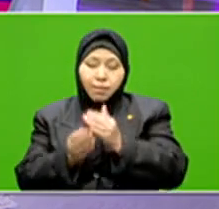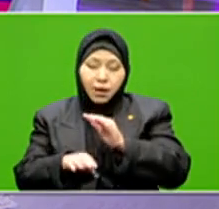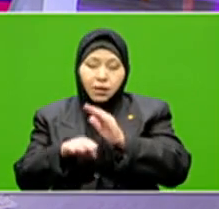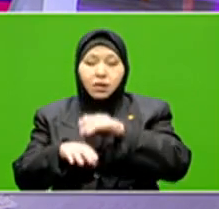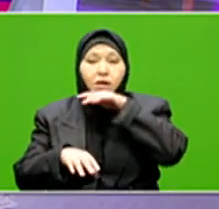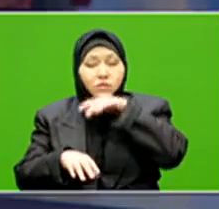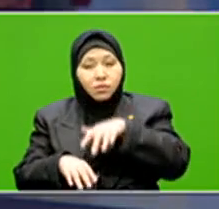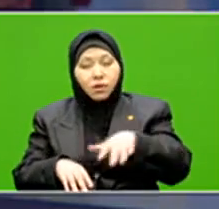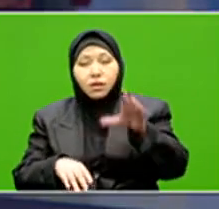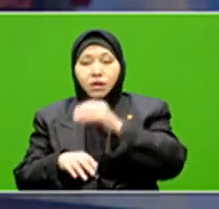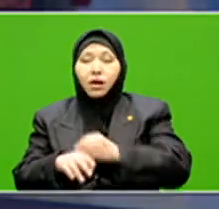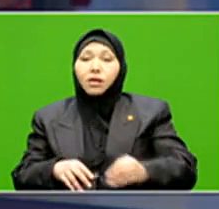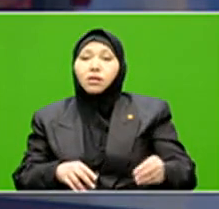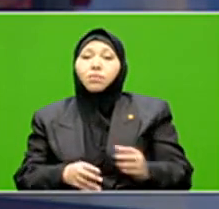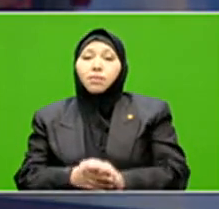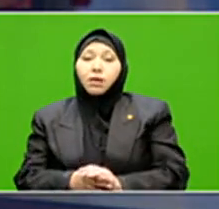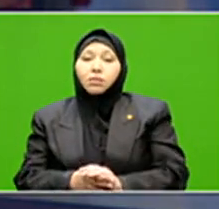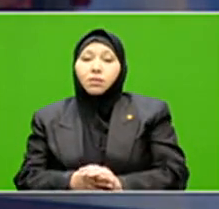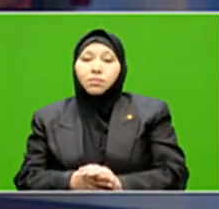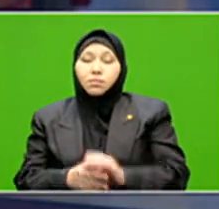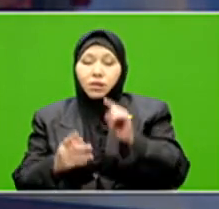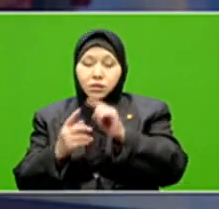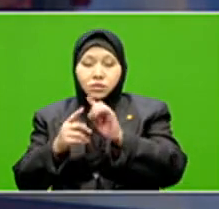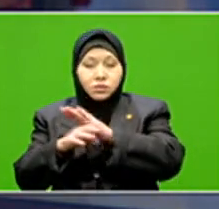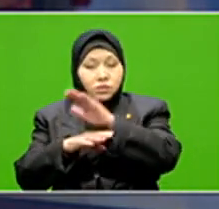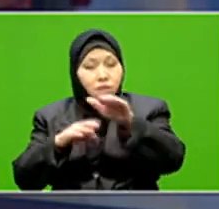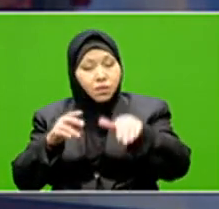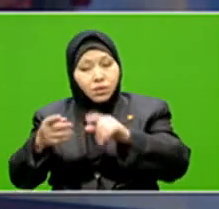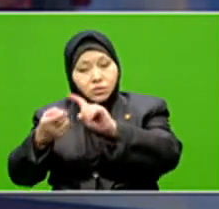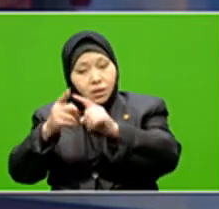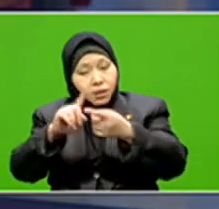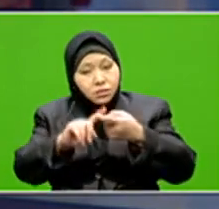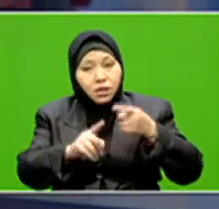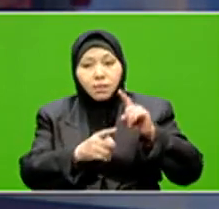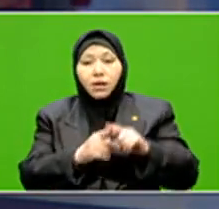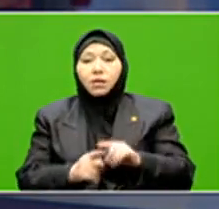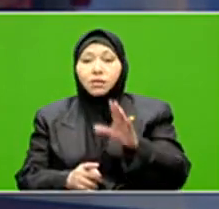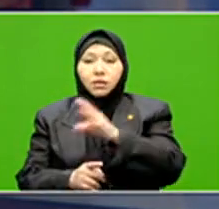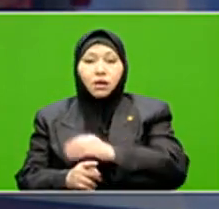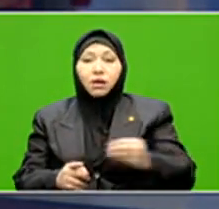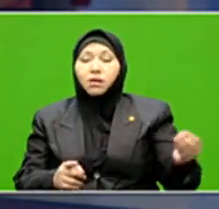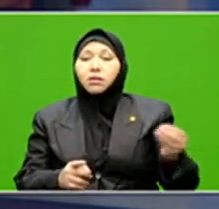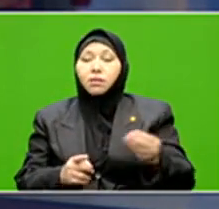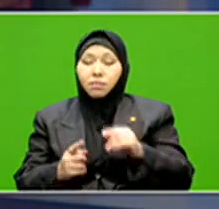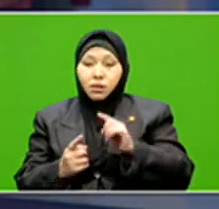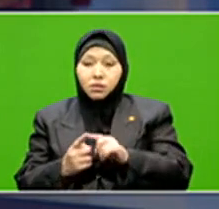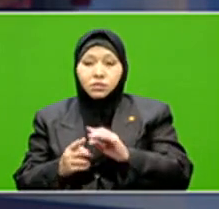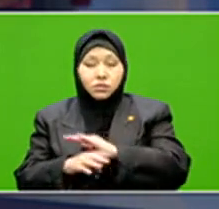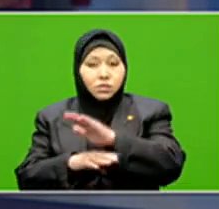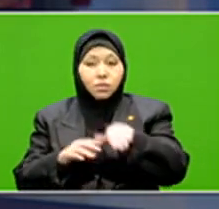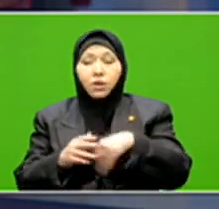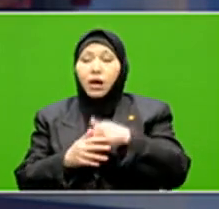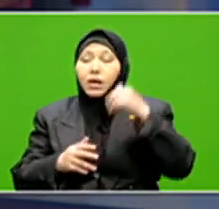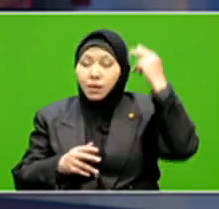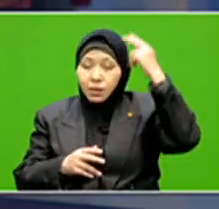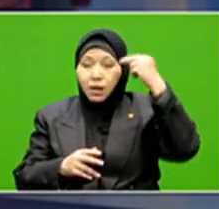محمدًا عبده ورسوله. اللهم صل على سيدنا محمد وعلى آله wasahbihi ajma'in amma ba'du. Apa khabar tuan-tuan dan puan yang dirahmati Allah